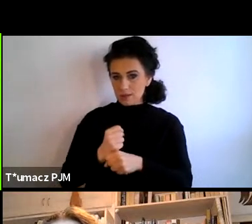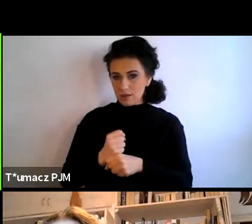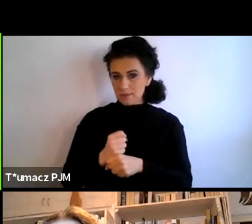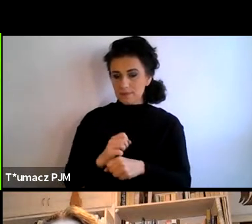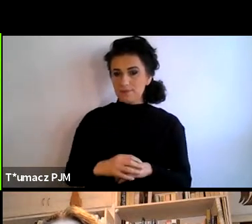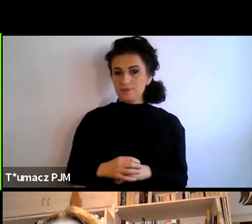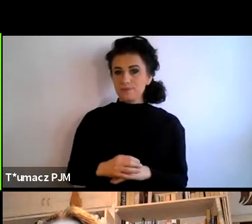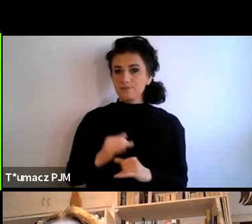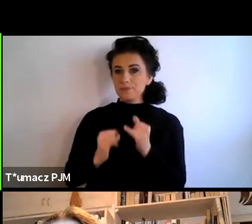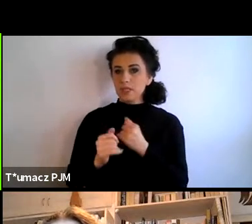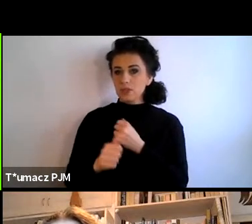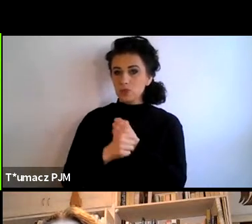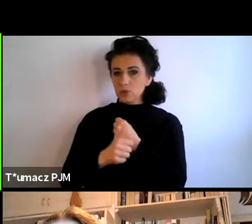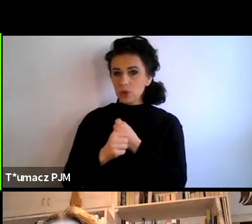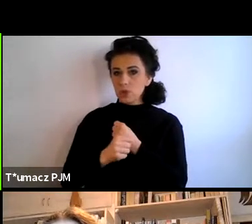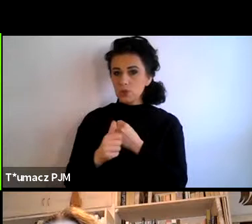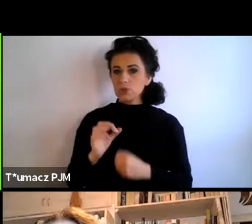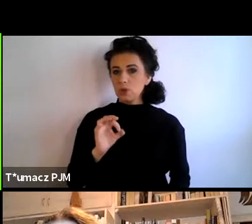jeżeli chodzi